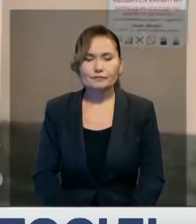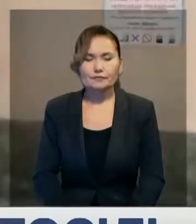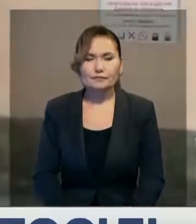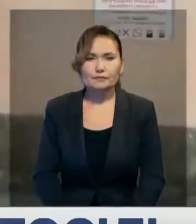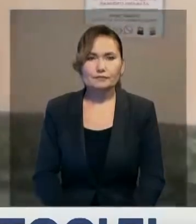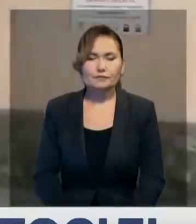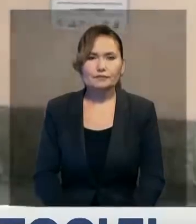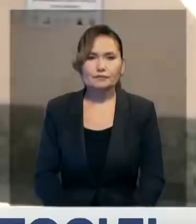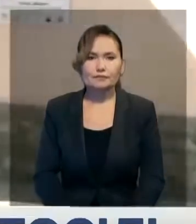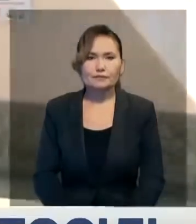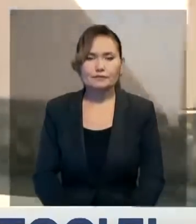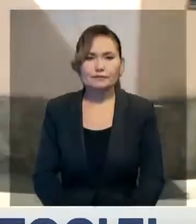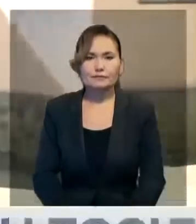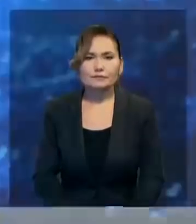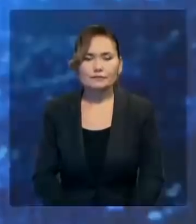Алматы облысынан.